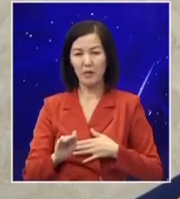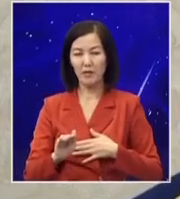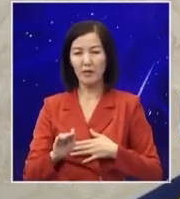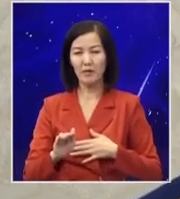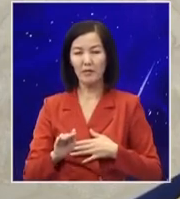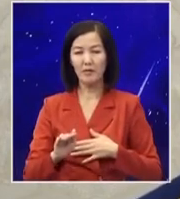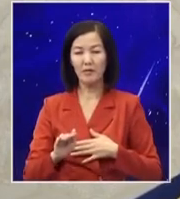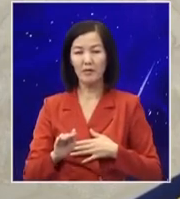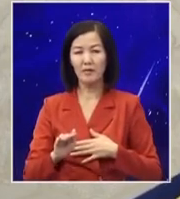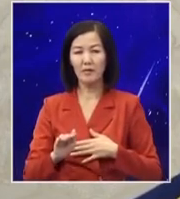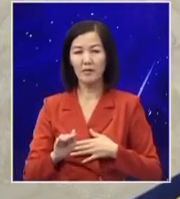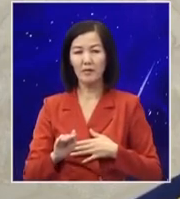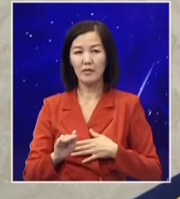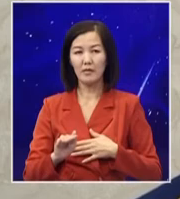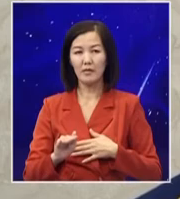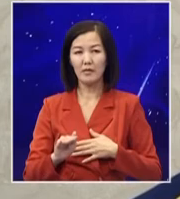дейміз енді.